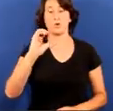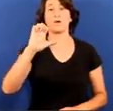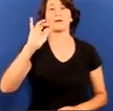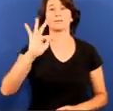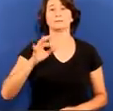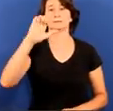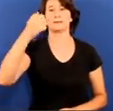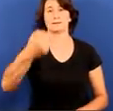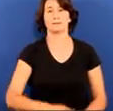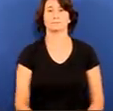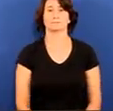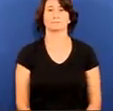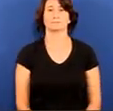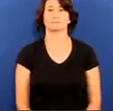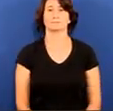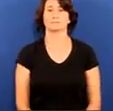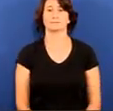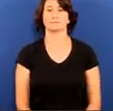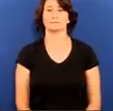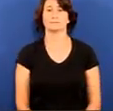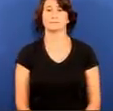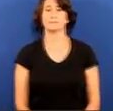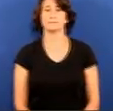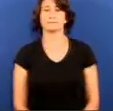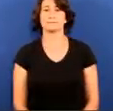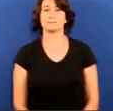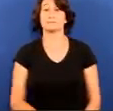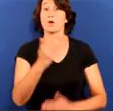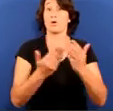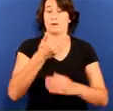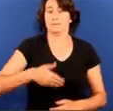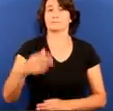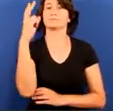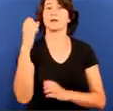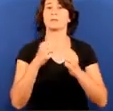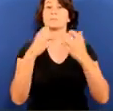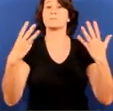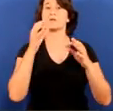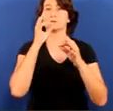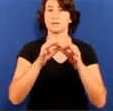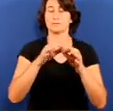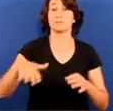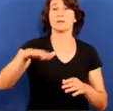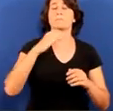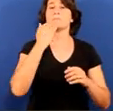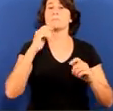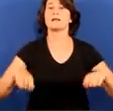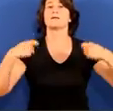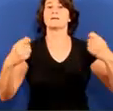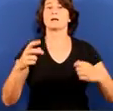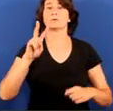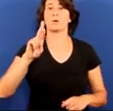urteko ebaluazioa nazioarteko programa zientifikoaren esparru kontzeptual eta metodologikoa garatzen du.